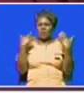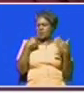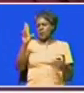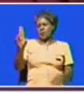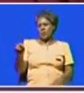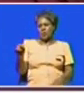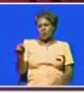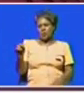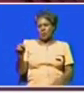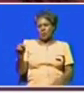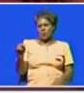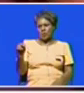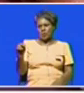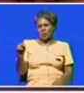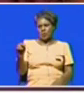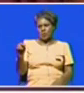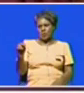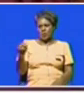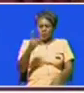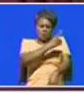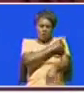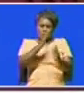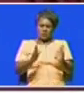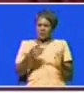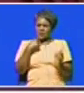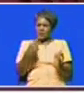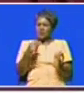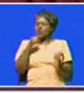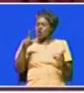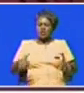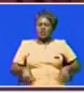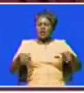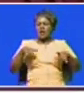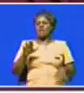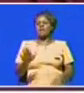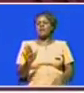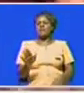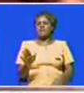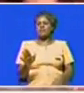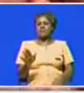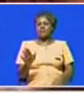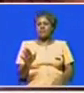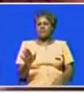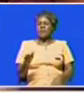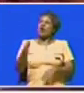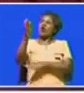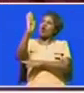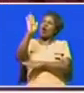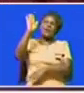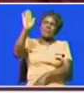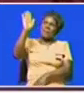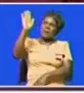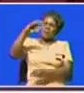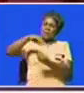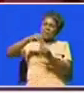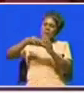hapana. Abdullahi, hiyo kitu daktari amekwambia sio maisha yako utaishi. Angalia Allah Subhanahu wa Ta'ala, yule